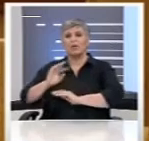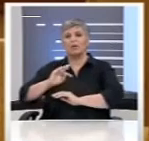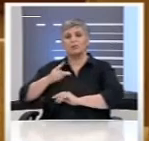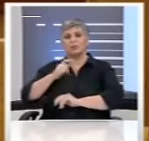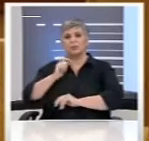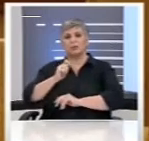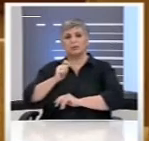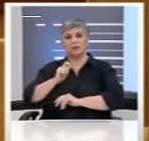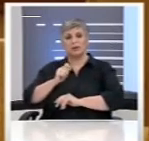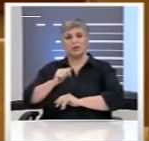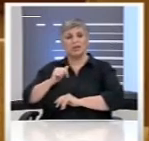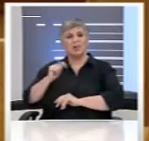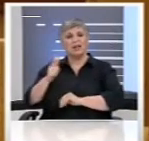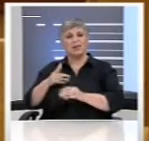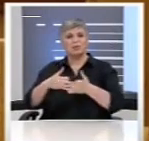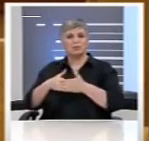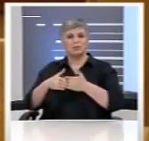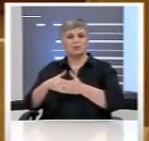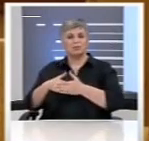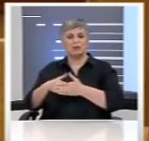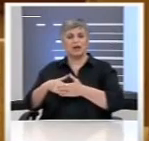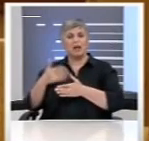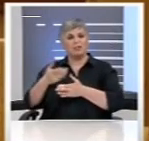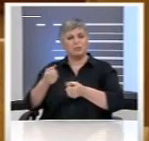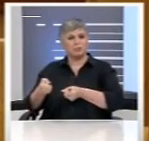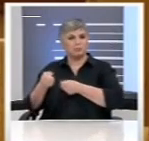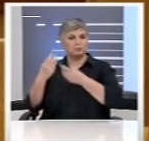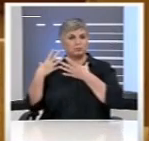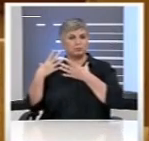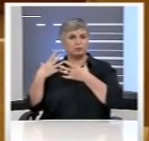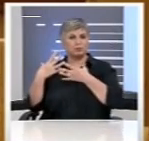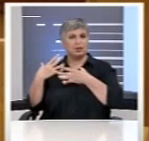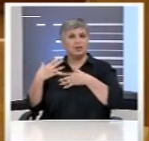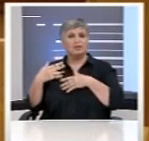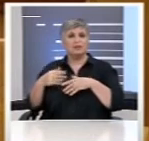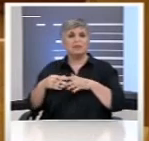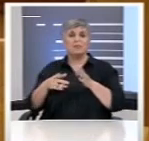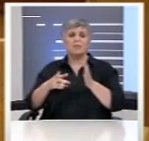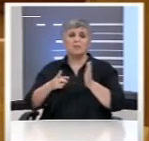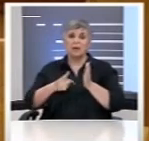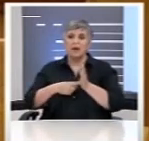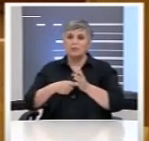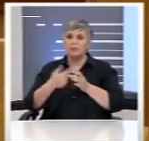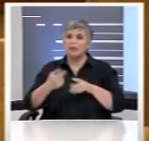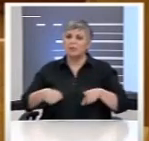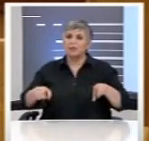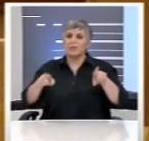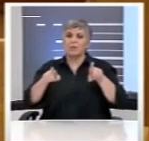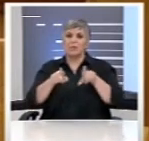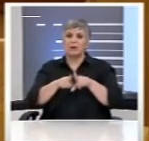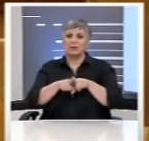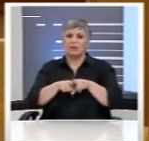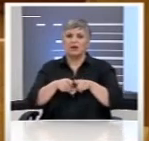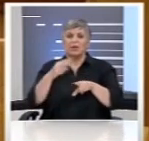την αδιέξοδη, εγώ θα έλεγα και λαϊκιστική, δημοσιονομική αντιπολίτευση, να συστρατευθεί στον κοινό στόχο ελάφρυνσης του